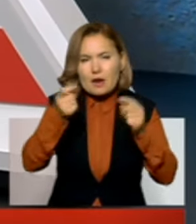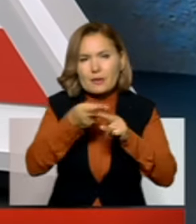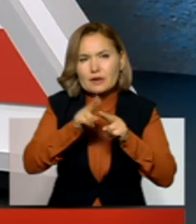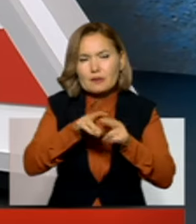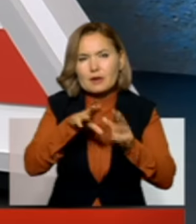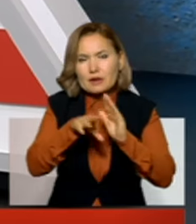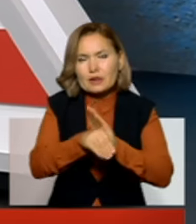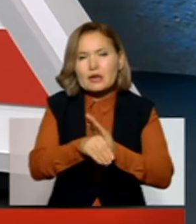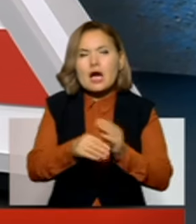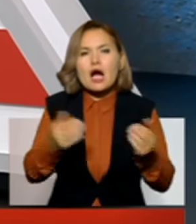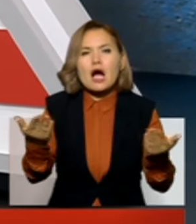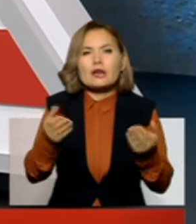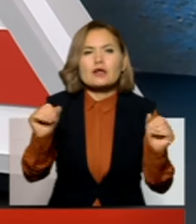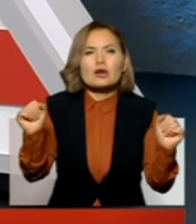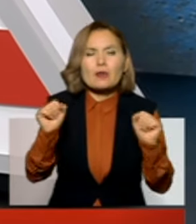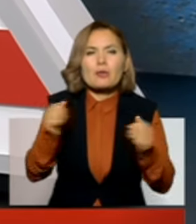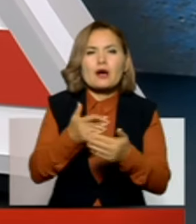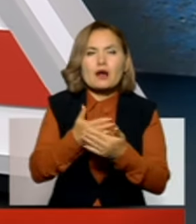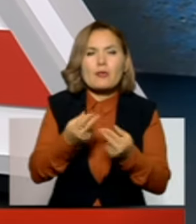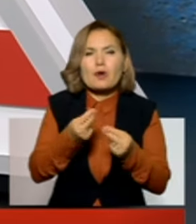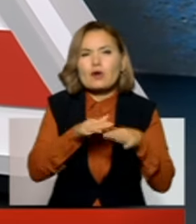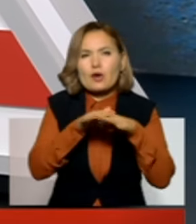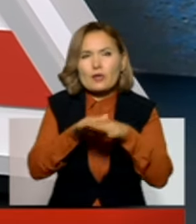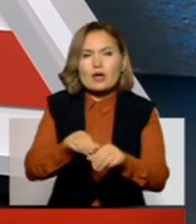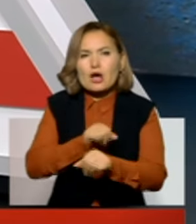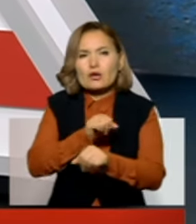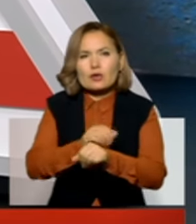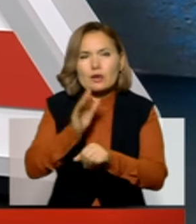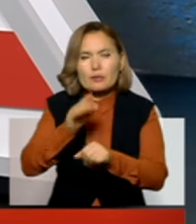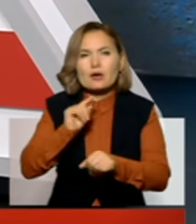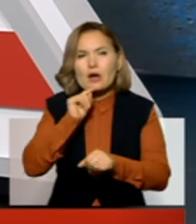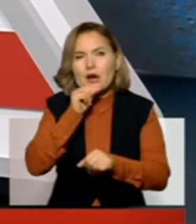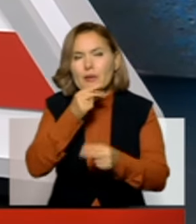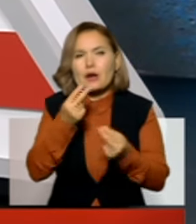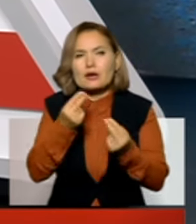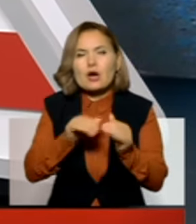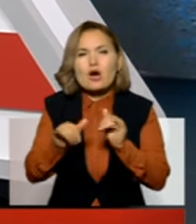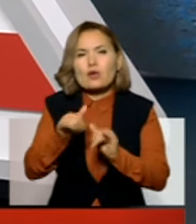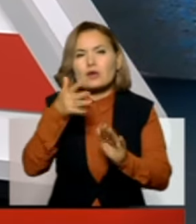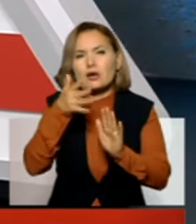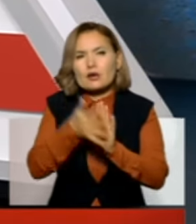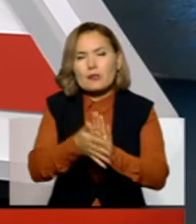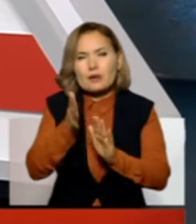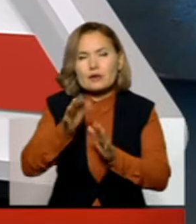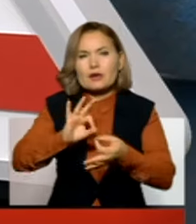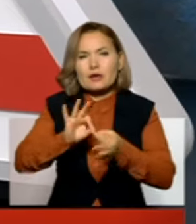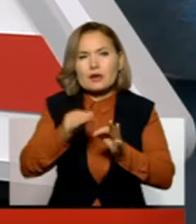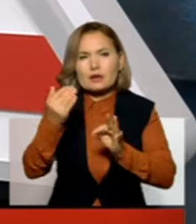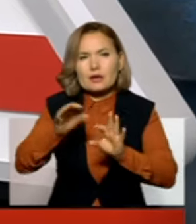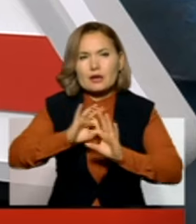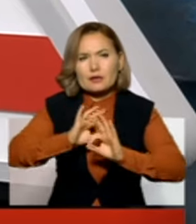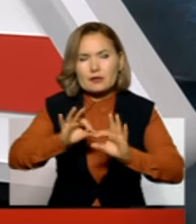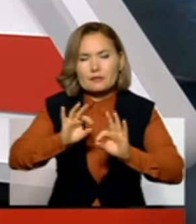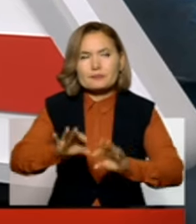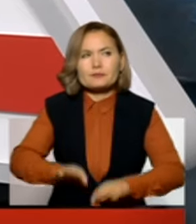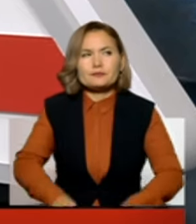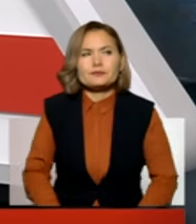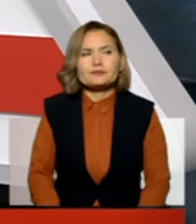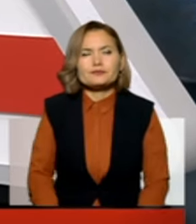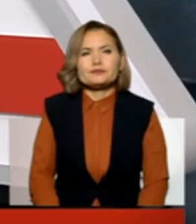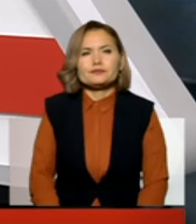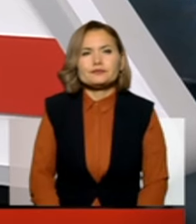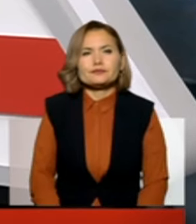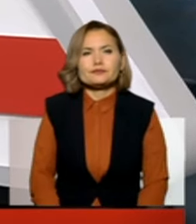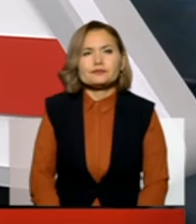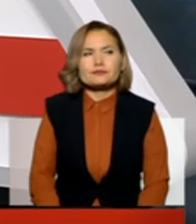хабарлады. Сонымен қандай спорт түрлеріне қаржы бөлу тоқтатылады, үнемделген ақша қайда жұмсалады? Тілшіміз Нұрсұлтан Тілектес тарқатып